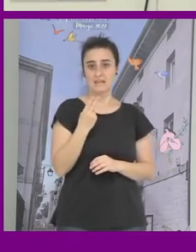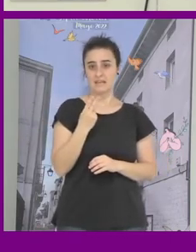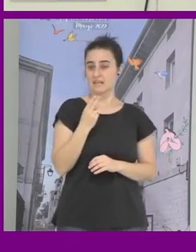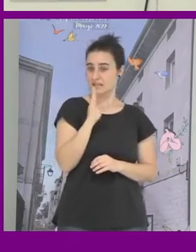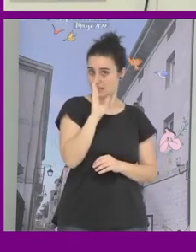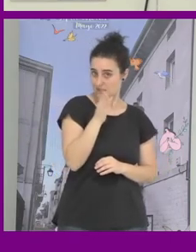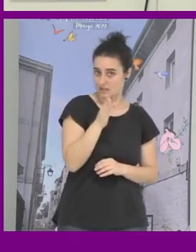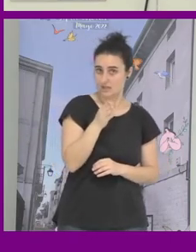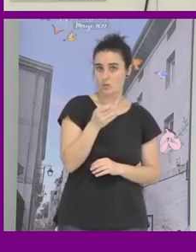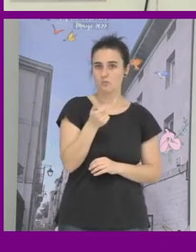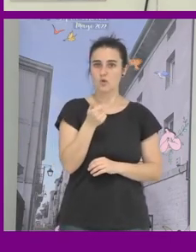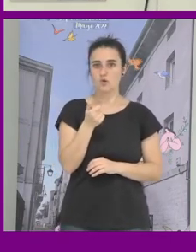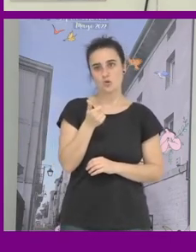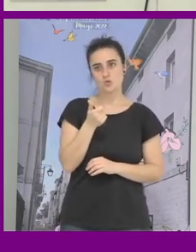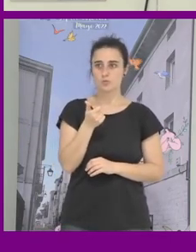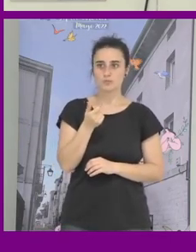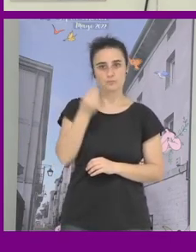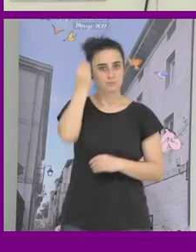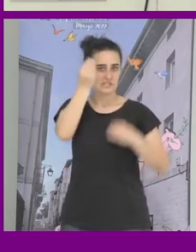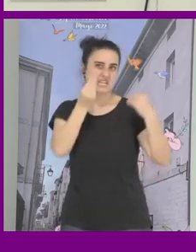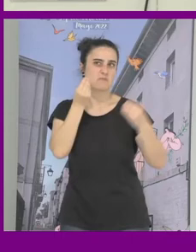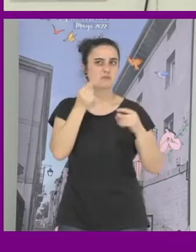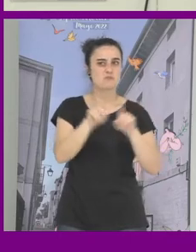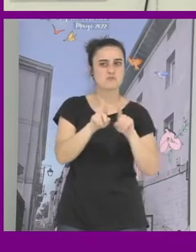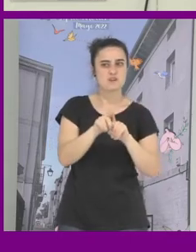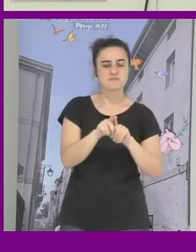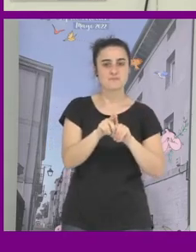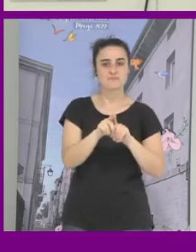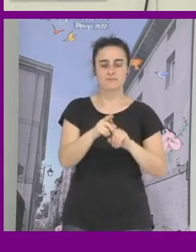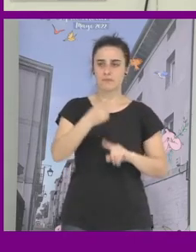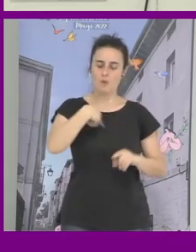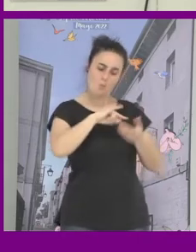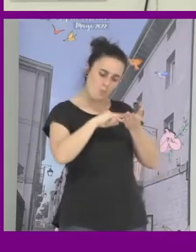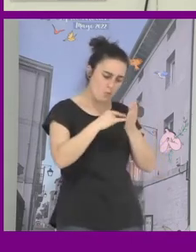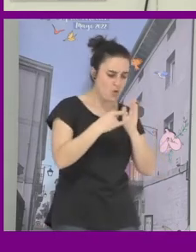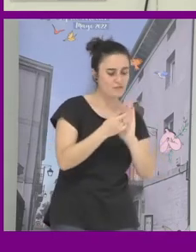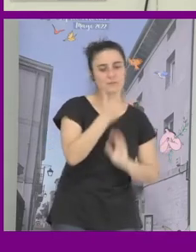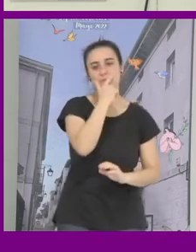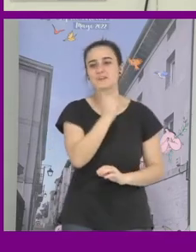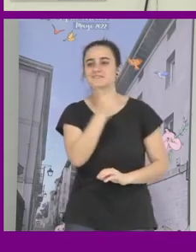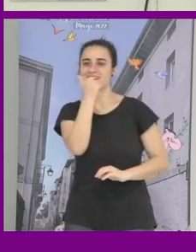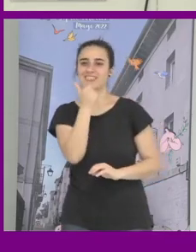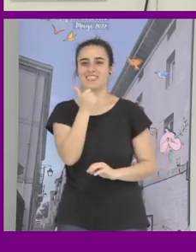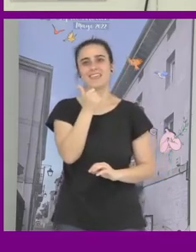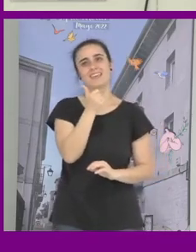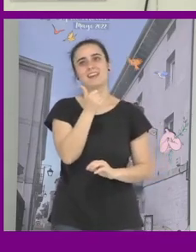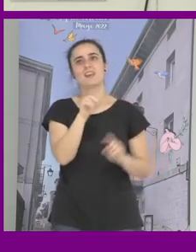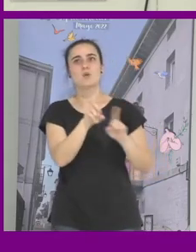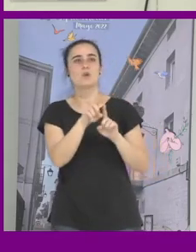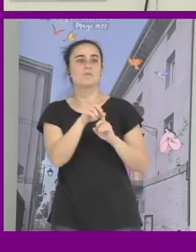arropuzkeria jarrera bat geneukala, ez? Edo uste genuela, ba, gure proiektuak errazagoak izango zirela, ba, ba,